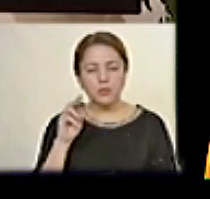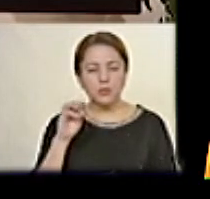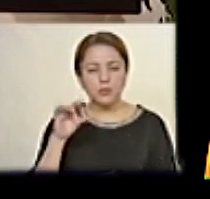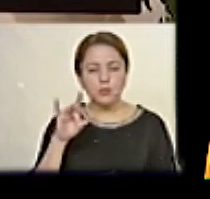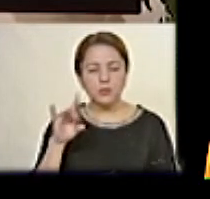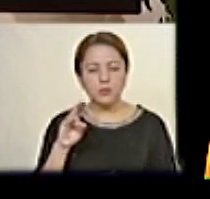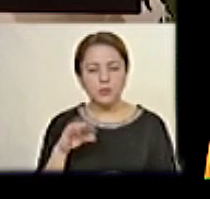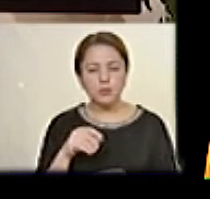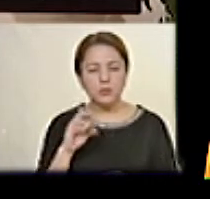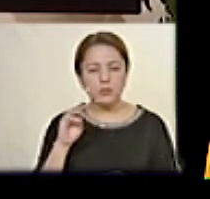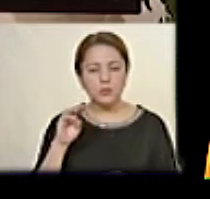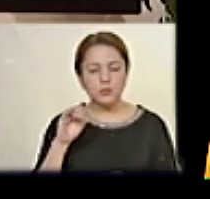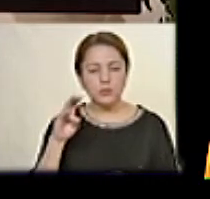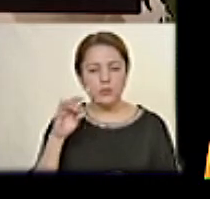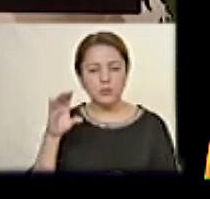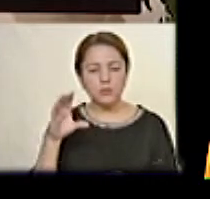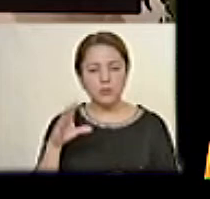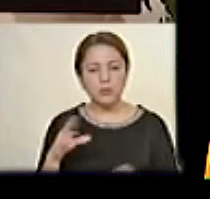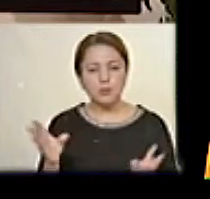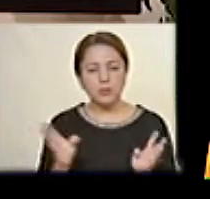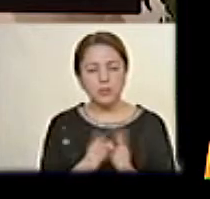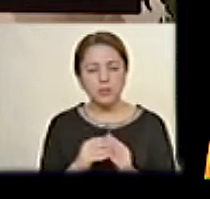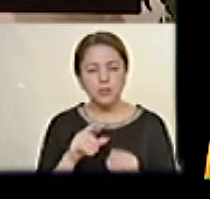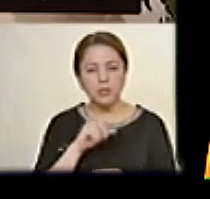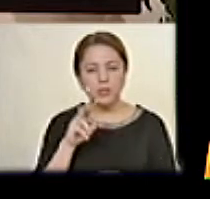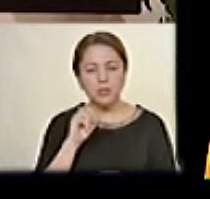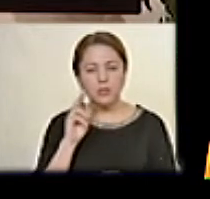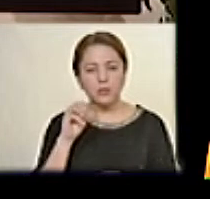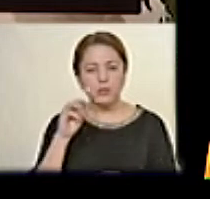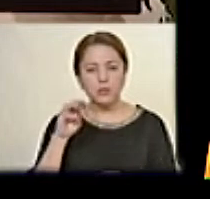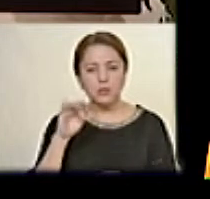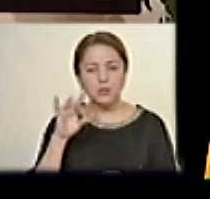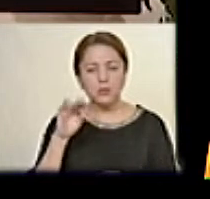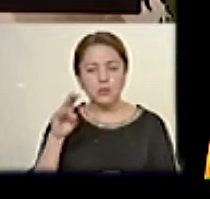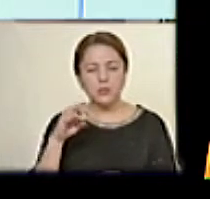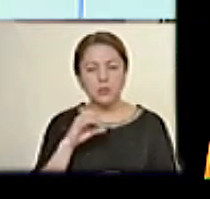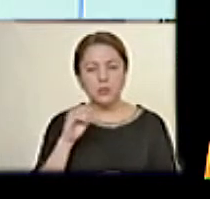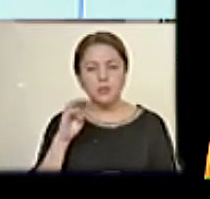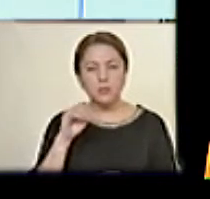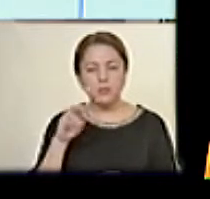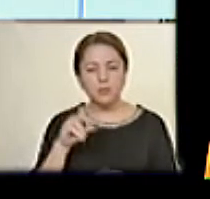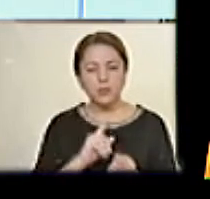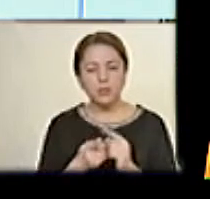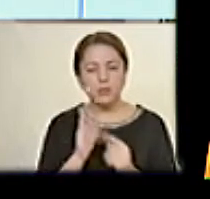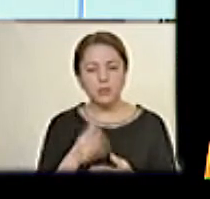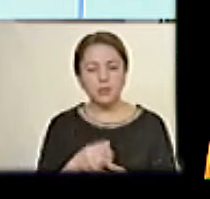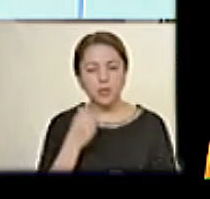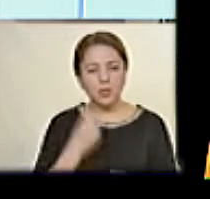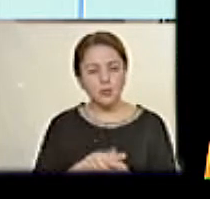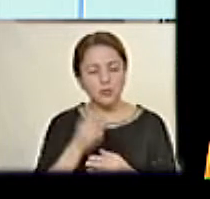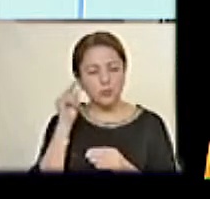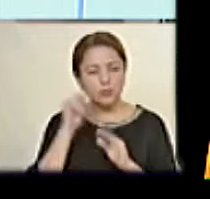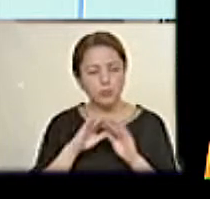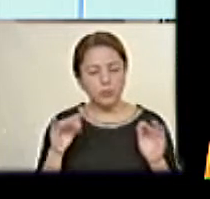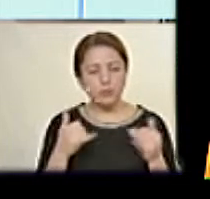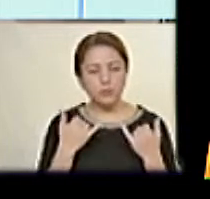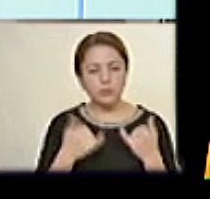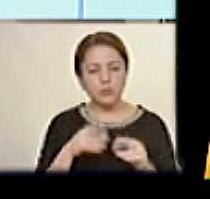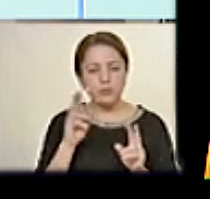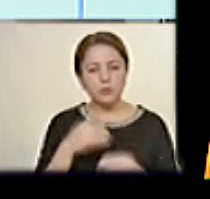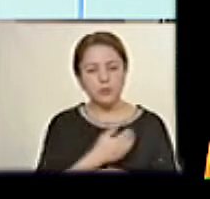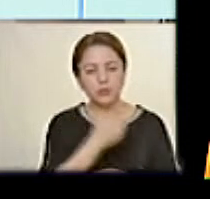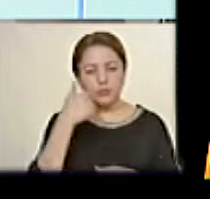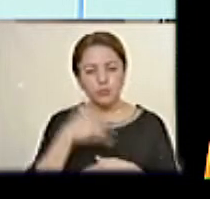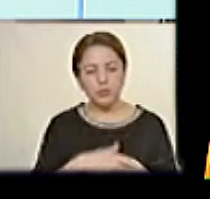tarmoqlari, demak, birgalikda, demak, elektron transportni yuzaga keltiradi. Demak, aziz o'quvchilar, bugungi mavzuyimiz tushunarli bo'lgan